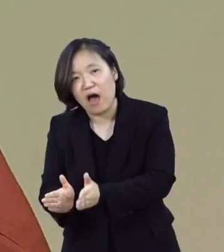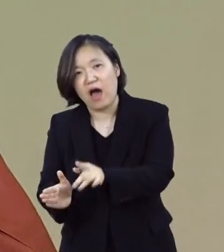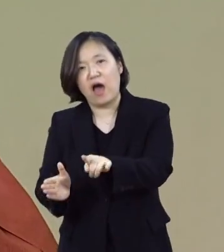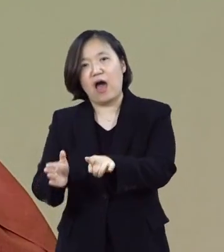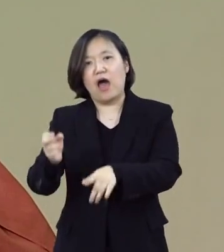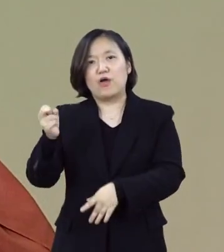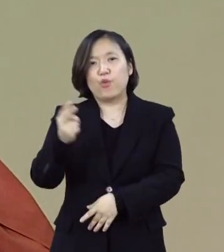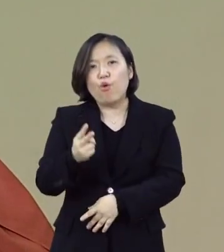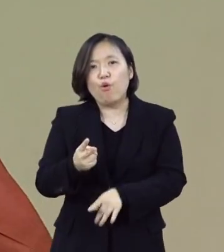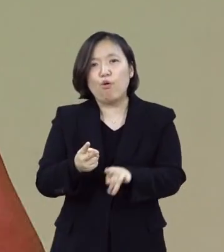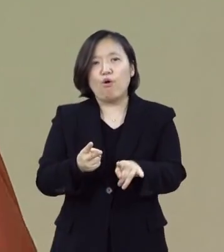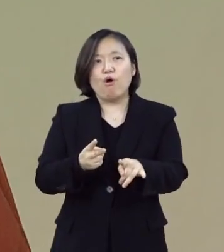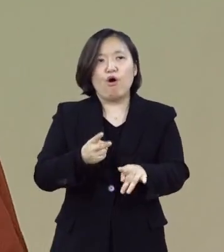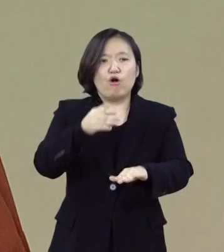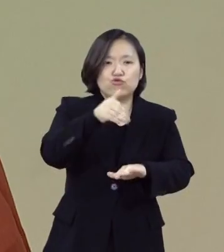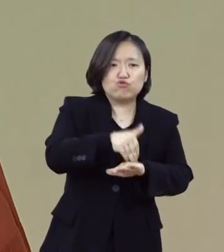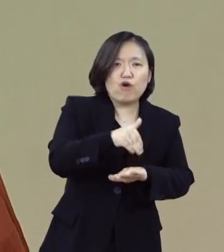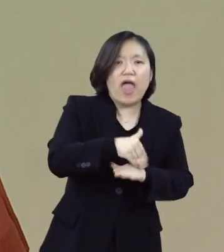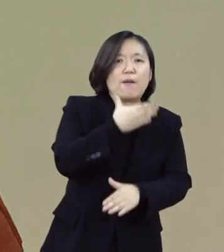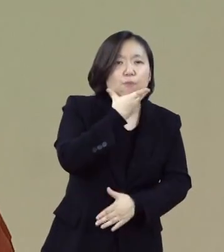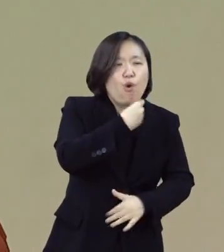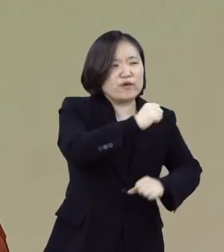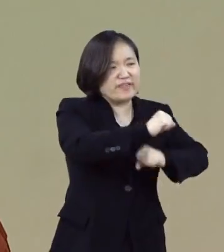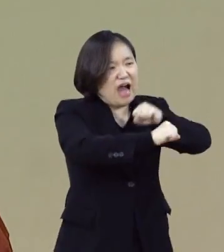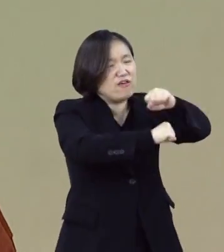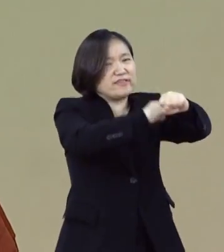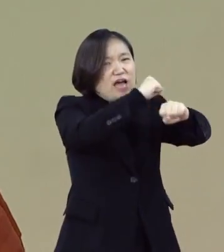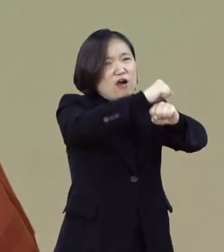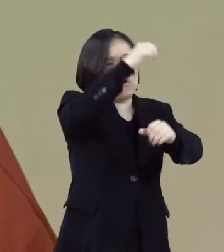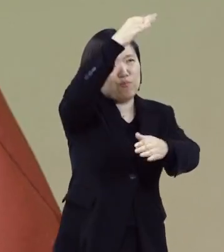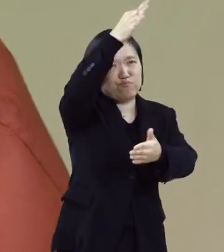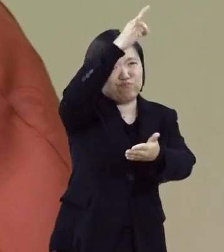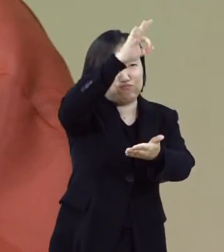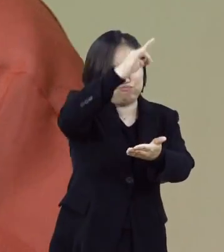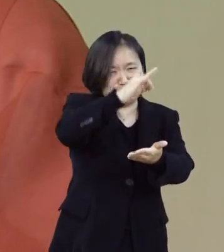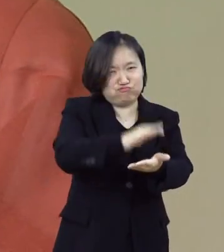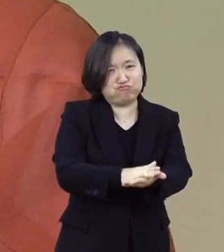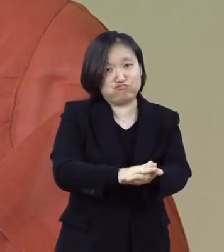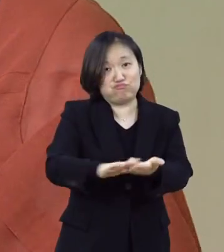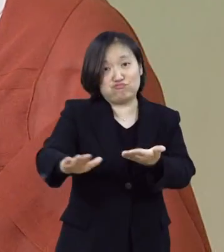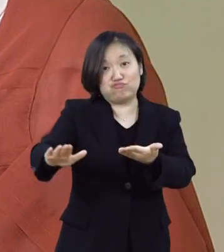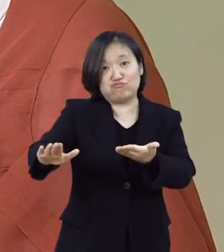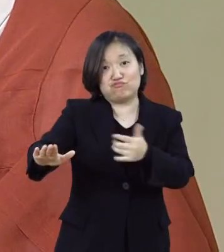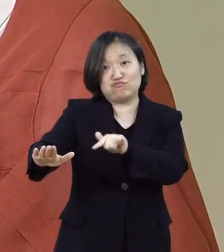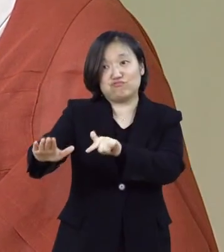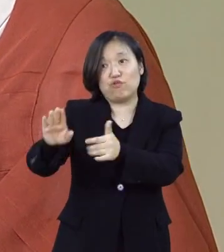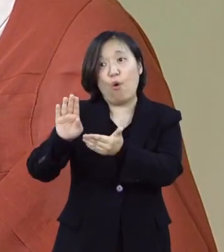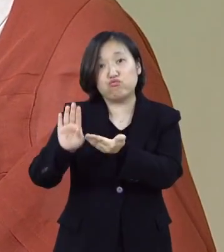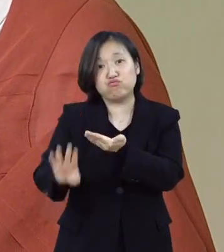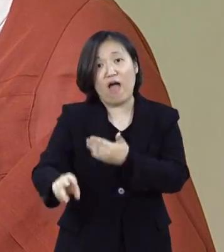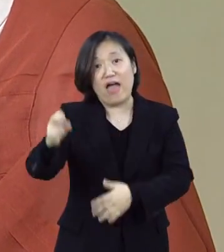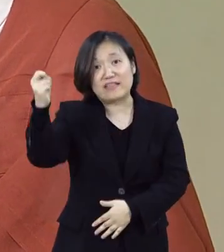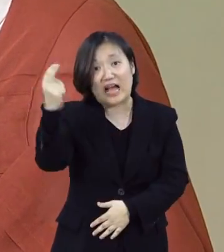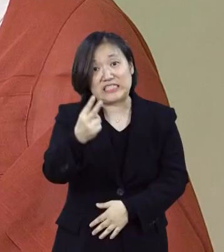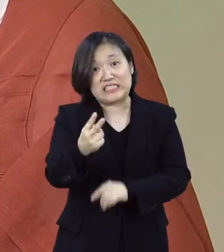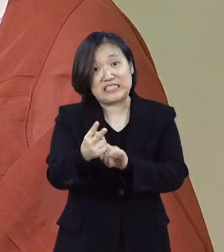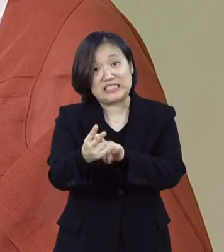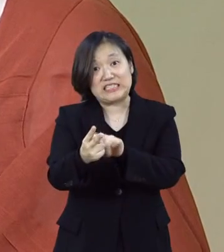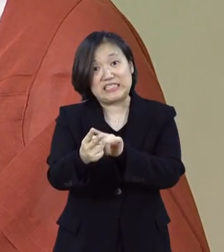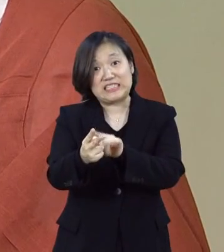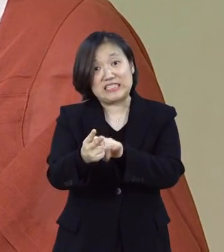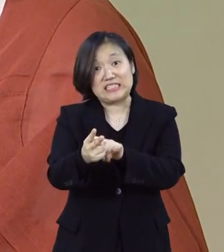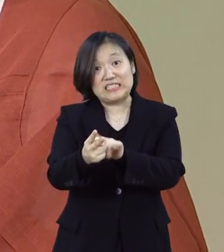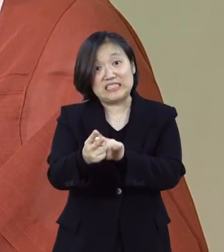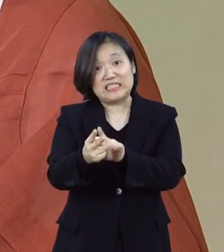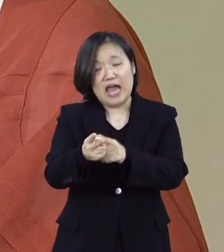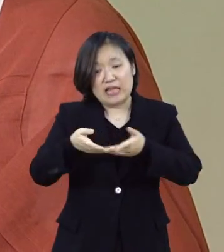다 쓰고 난 뒤에 다시 뚝 떨어지는데, 그때 수행하면서 품었던 그